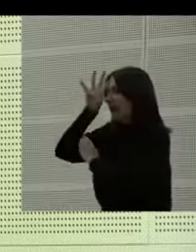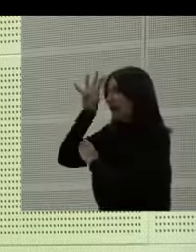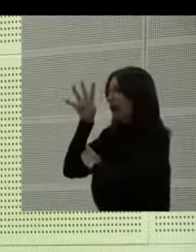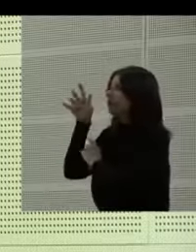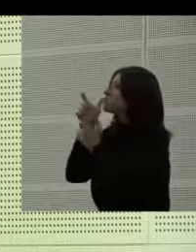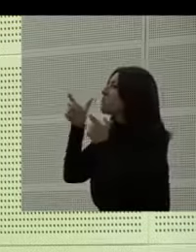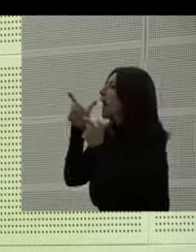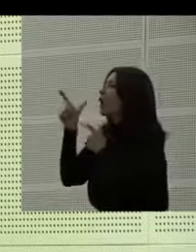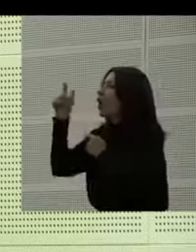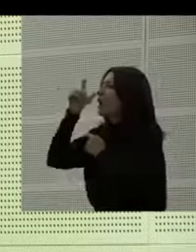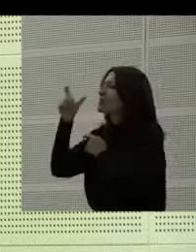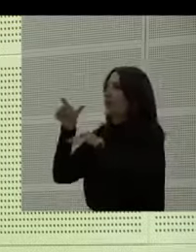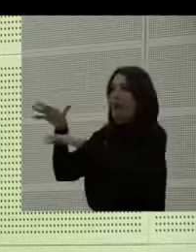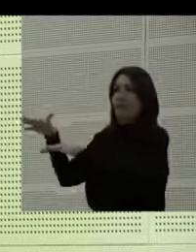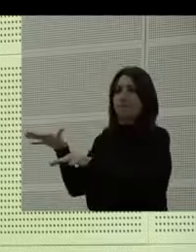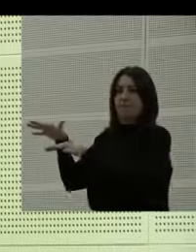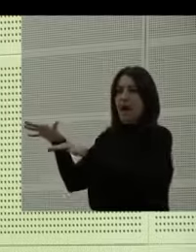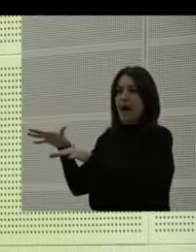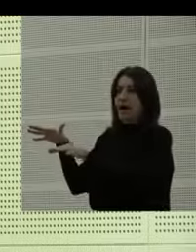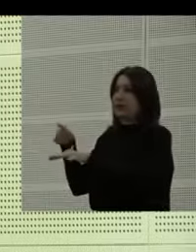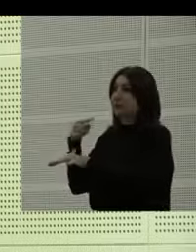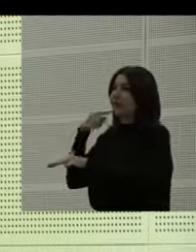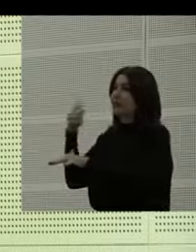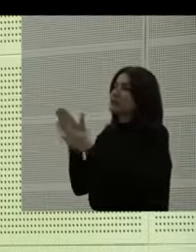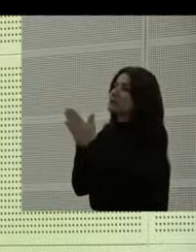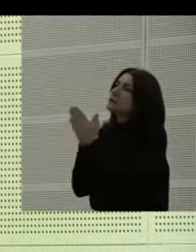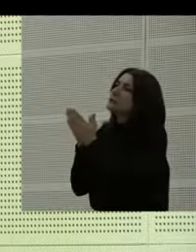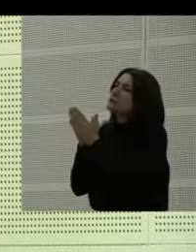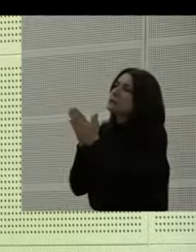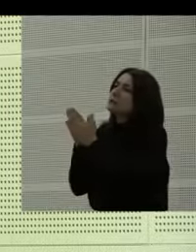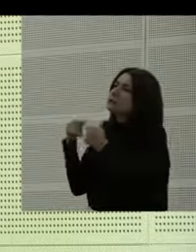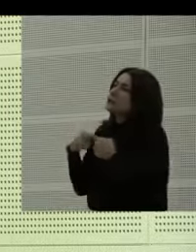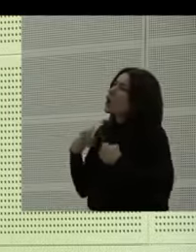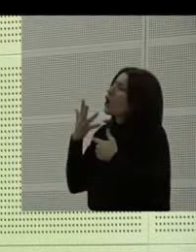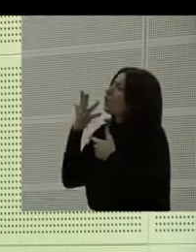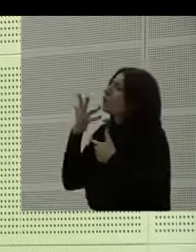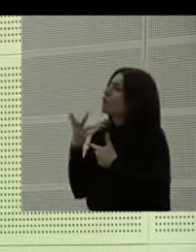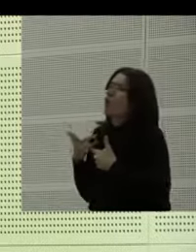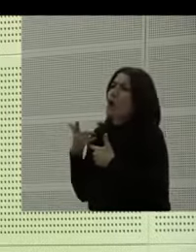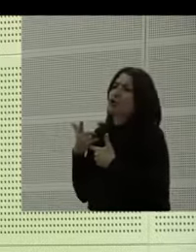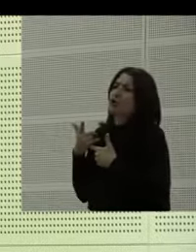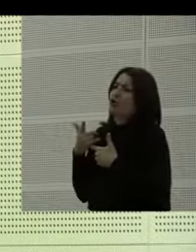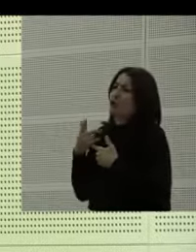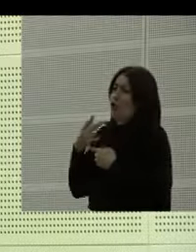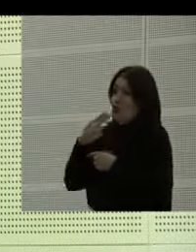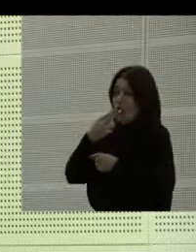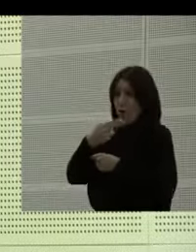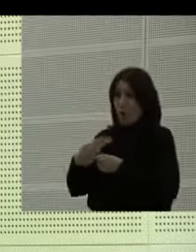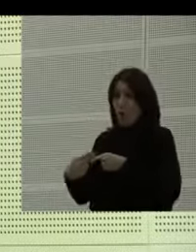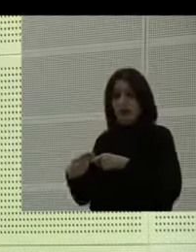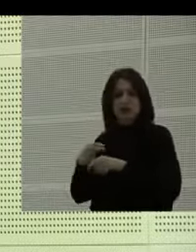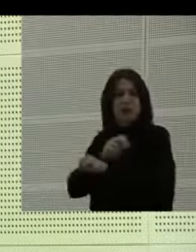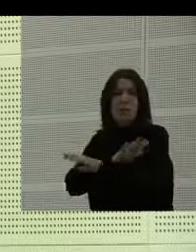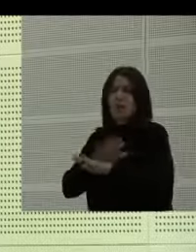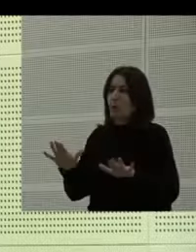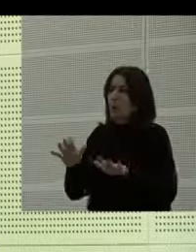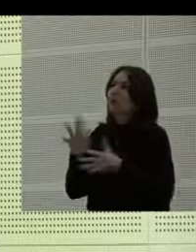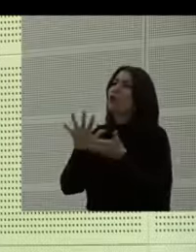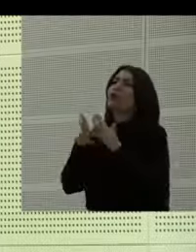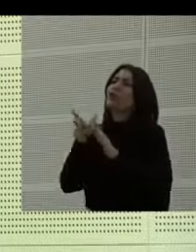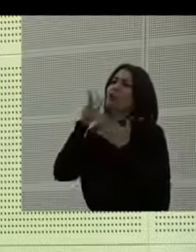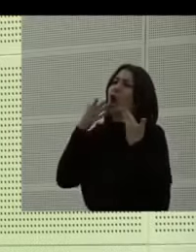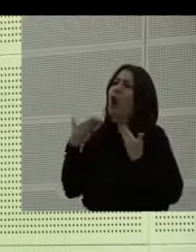del mare e le dice: strega, io voglio un paio di gambe, io voglio diventare una